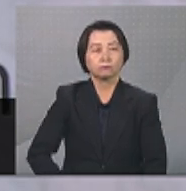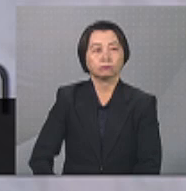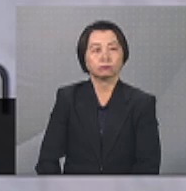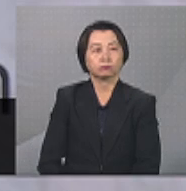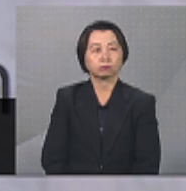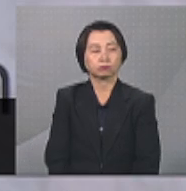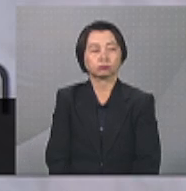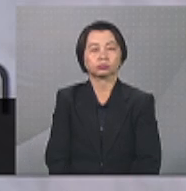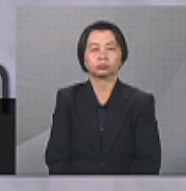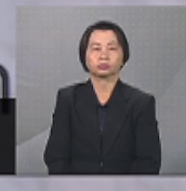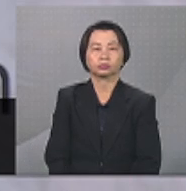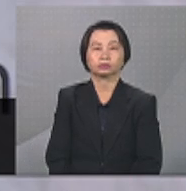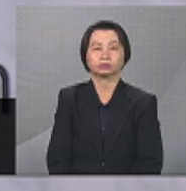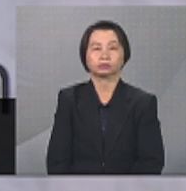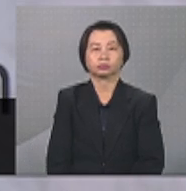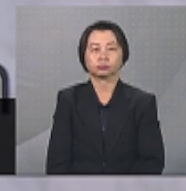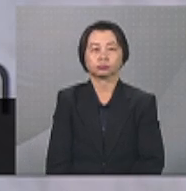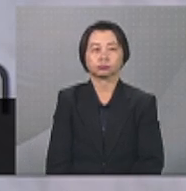Datuk.